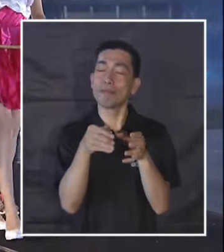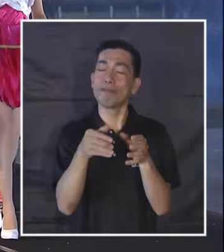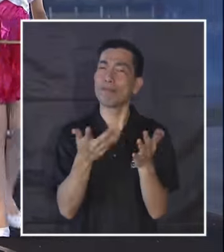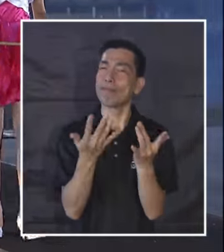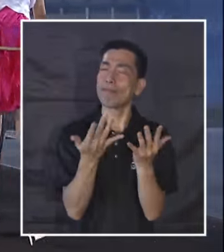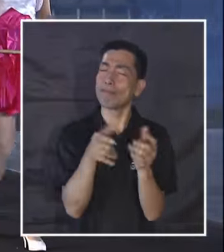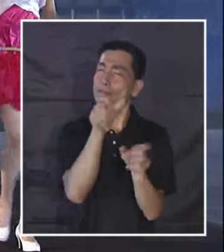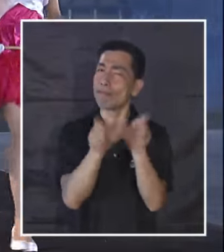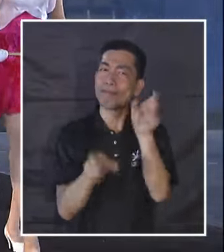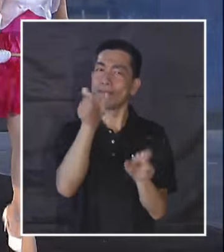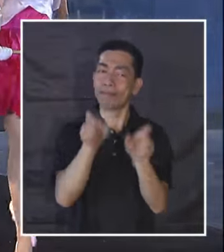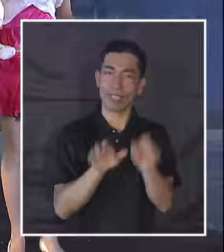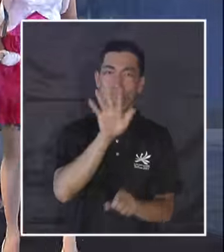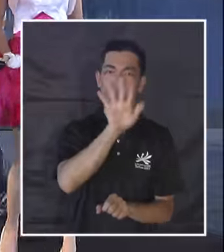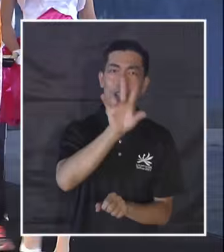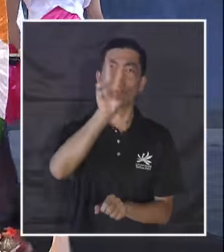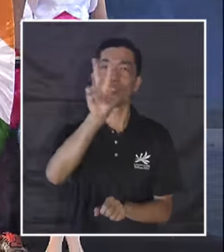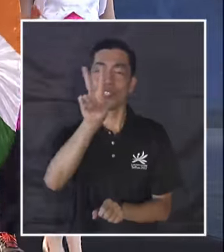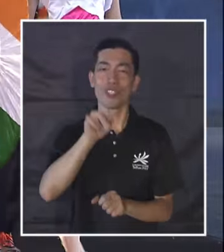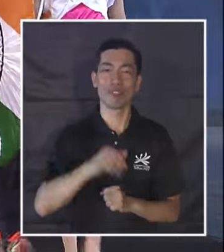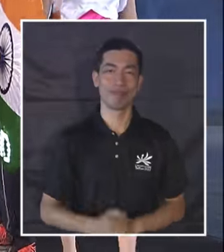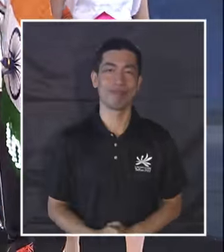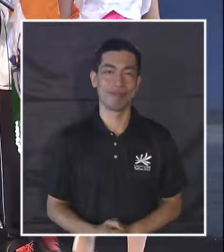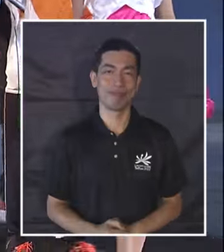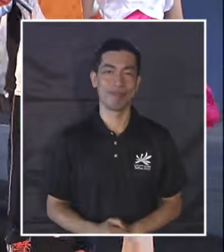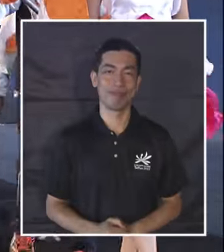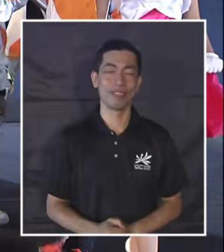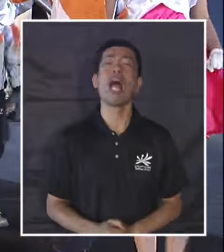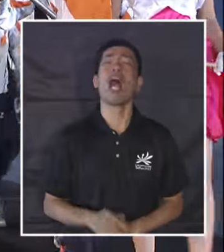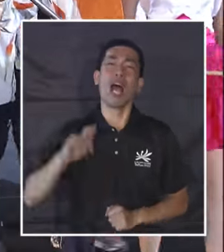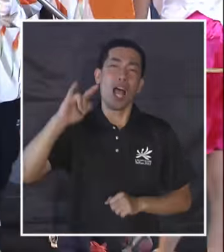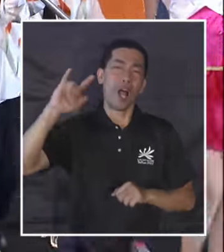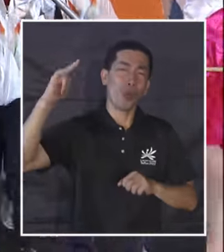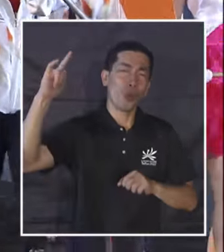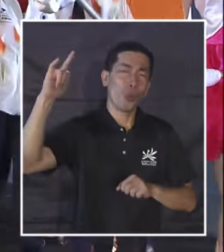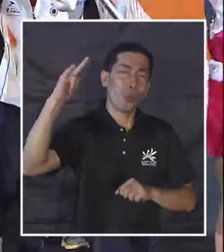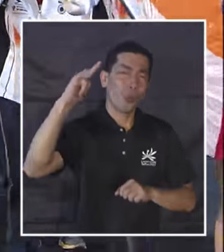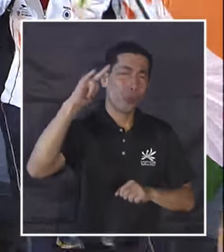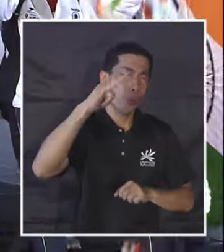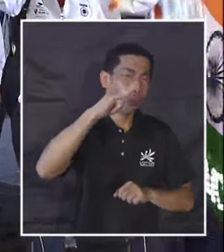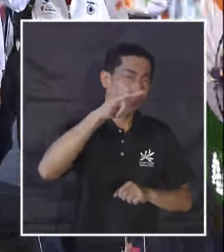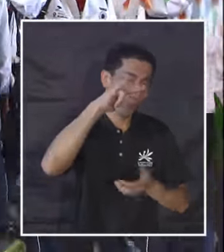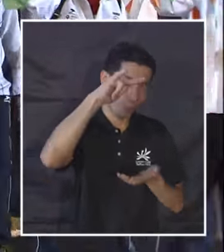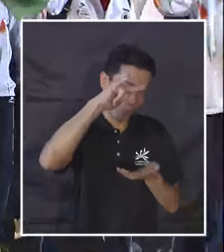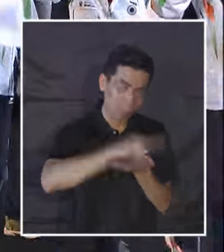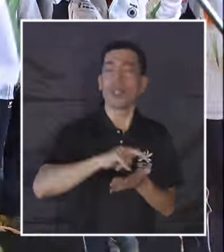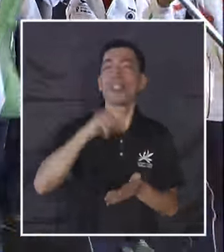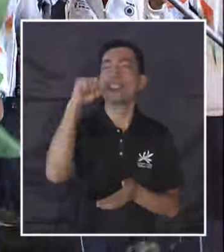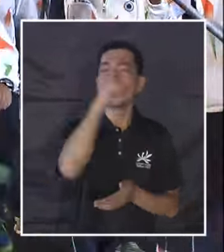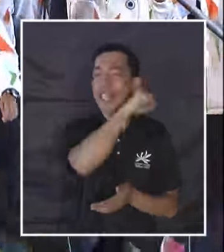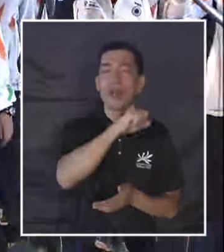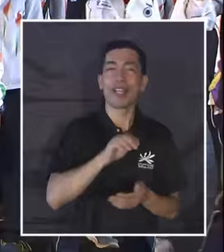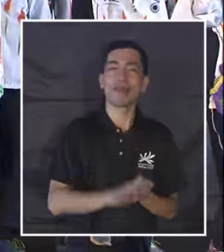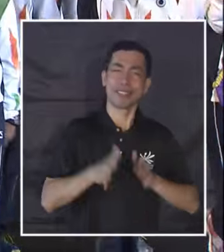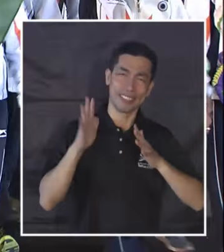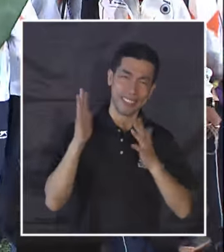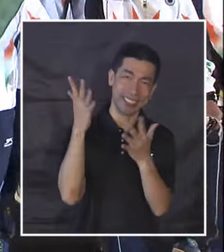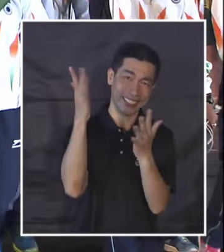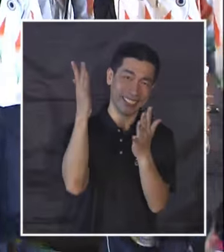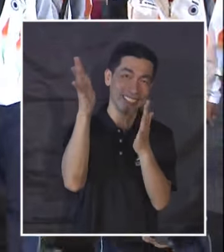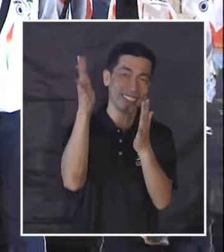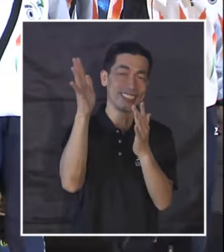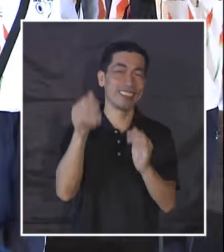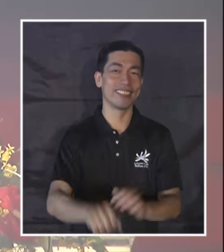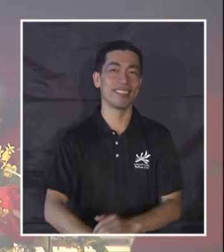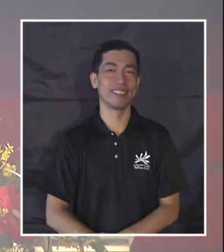有52位杰出的运动员从印度远道而来，我们给他们最热情的掌声。印度代